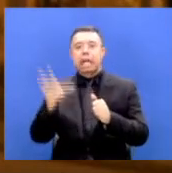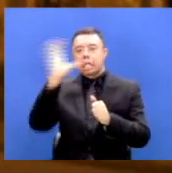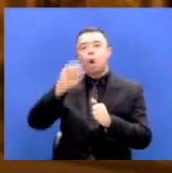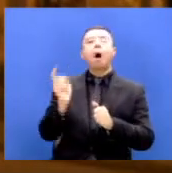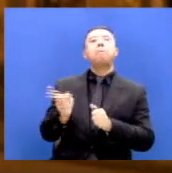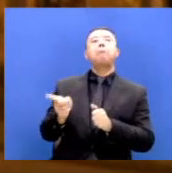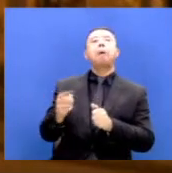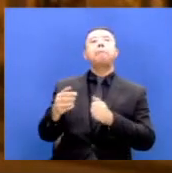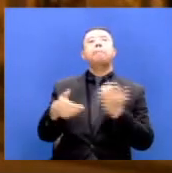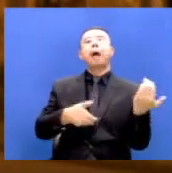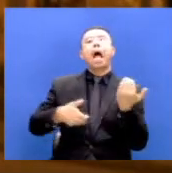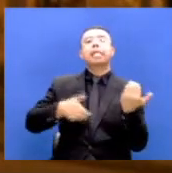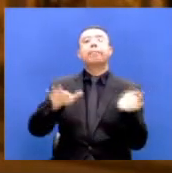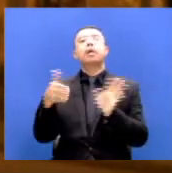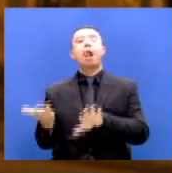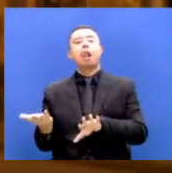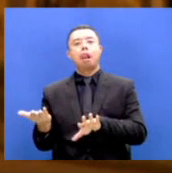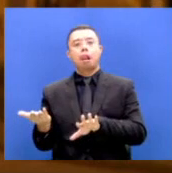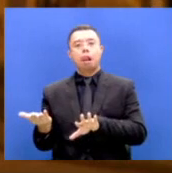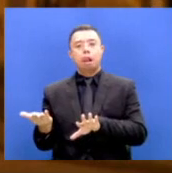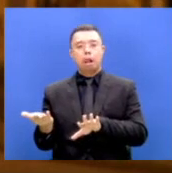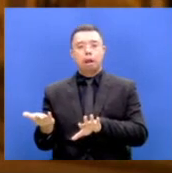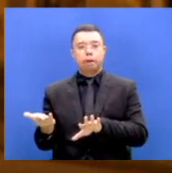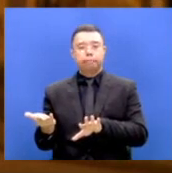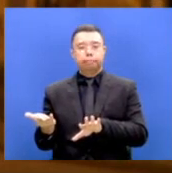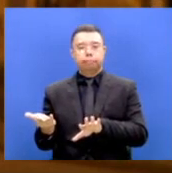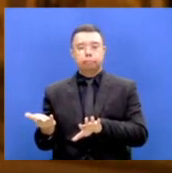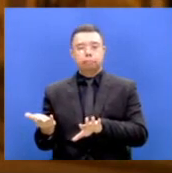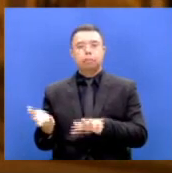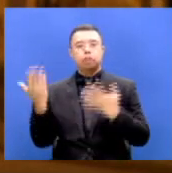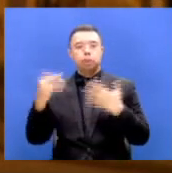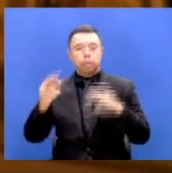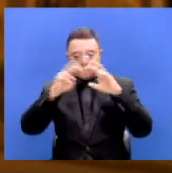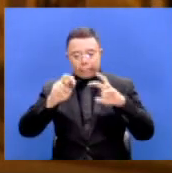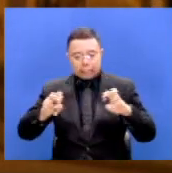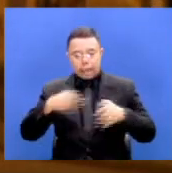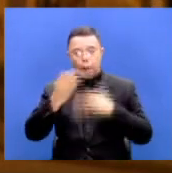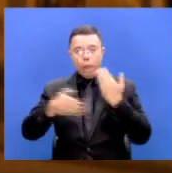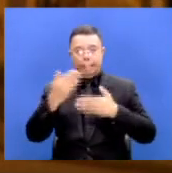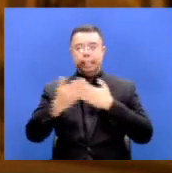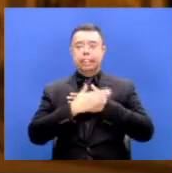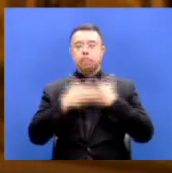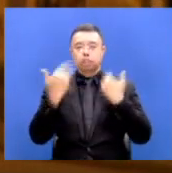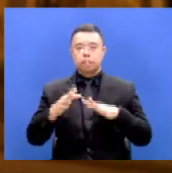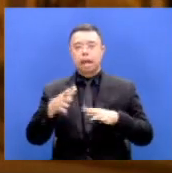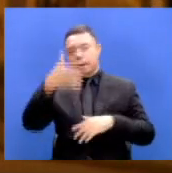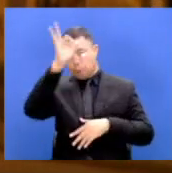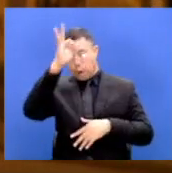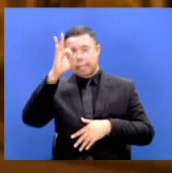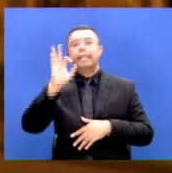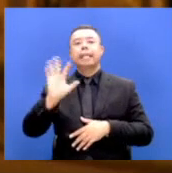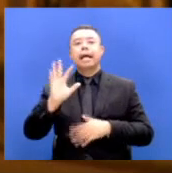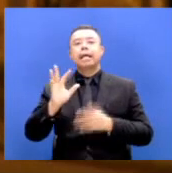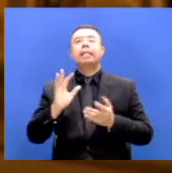mengetahui penyebab terjadinya bayi meninggal dunia. Setelah dilakukan proses autopsi, pihak kepolisian